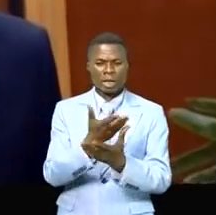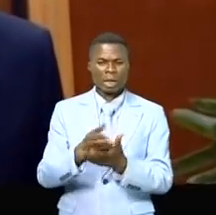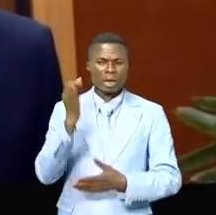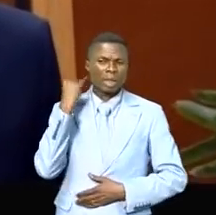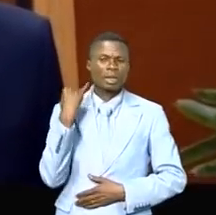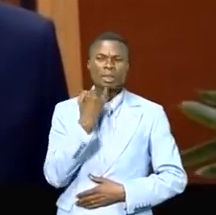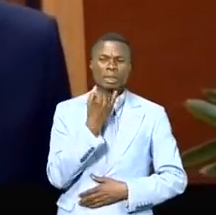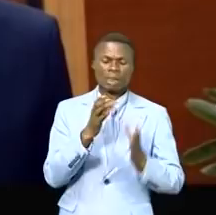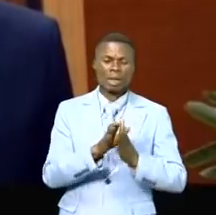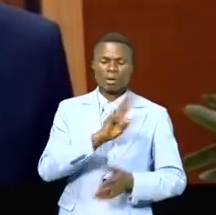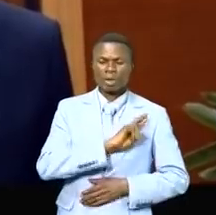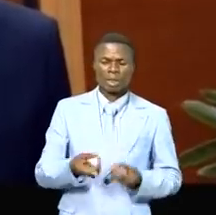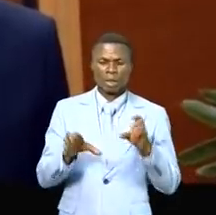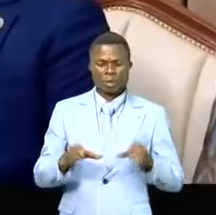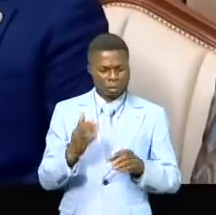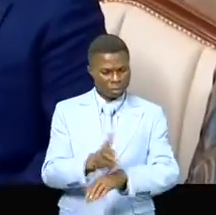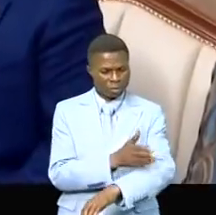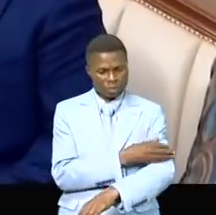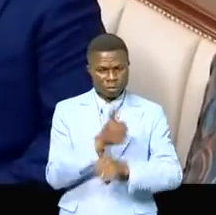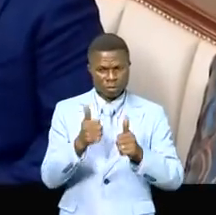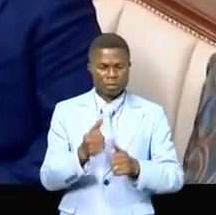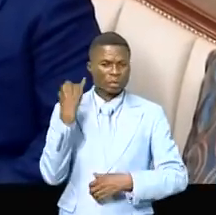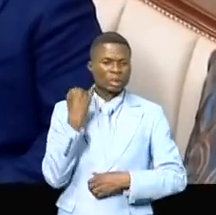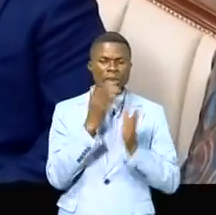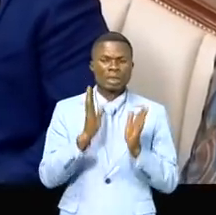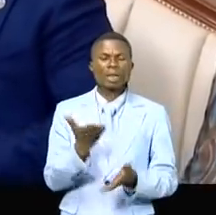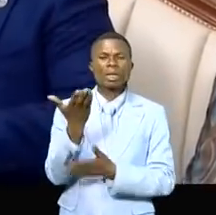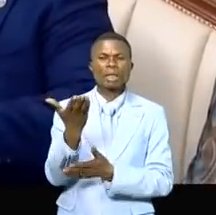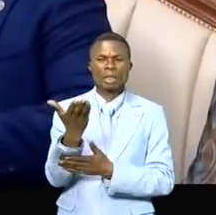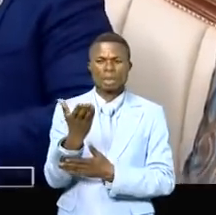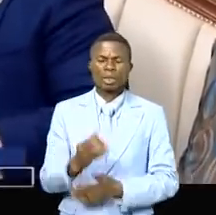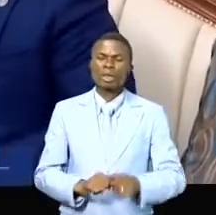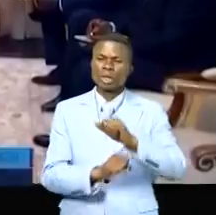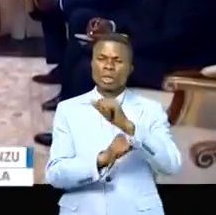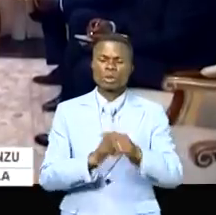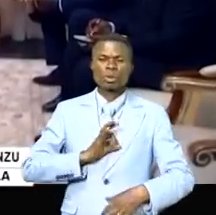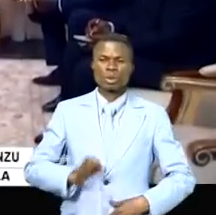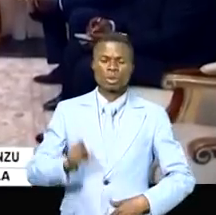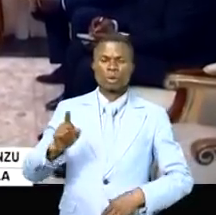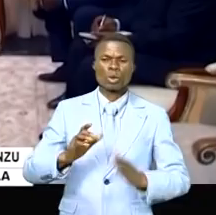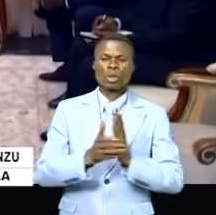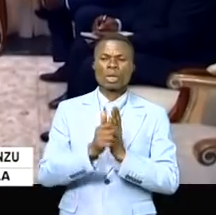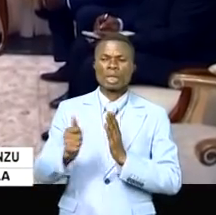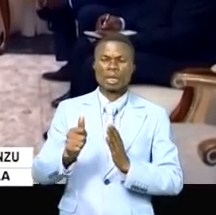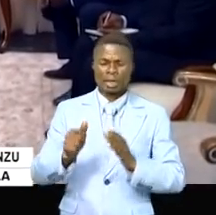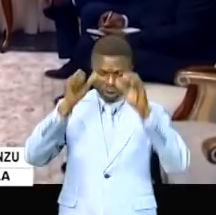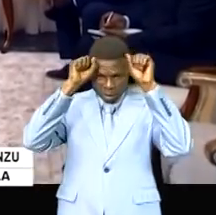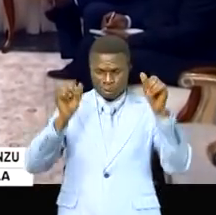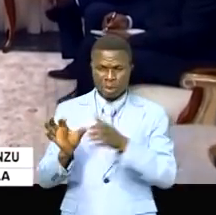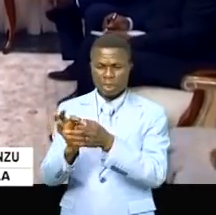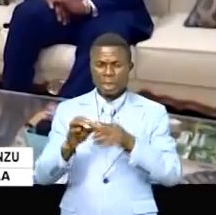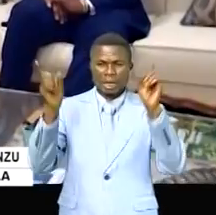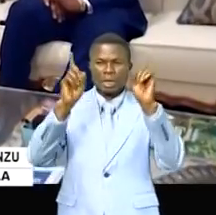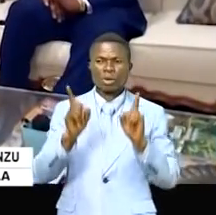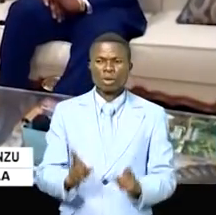République démocratique du Congo sont au beau fixe. Les Israéliens sollicitent l'appui du chef de l'État en sa qualité du président en exercice de l'Union